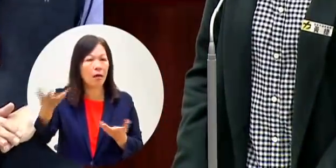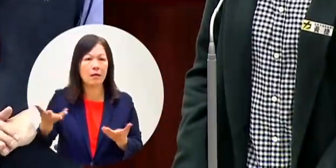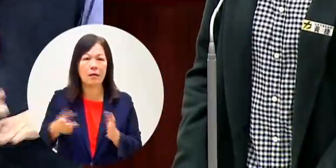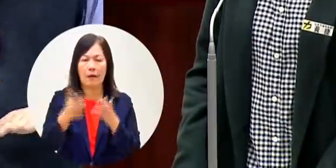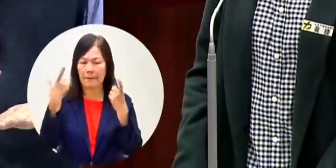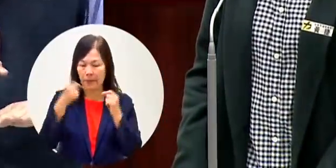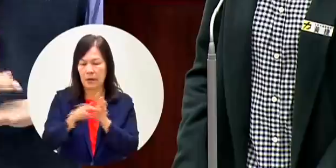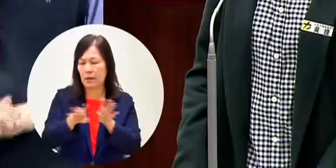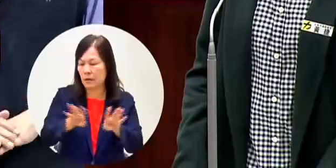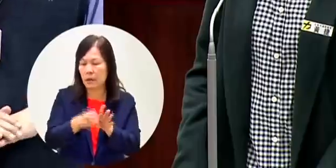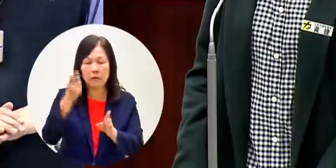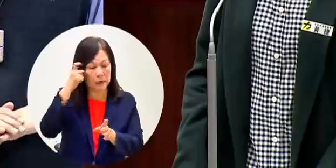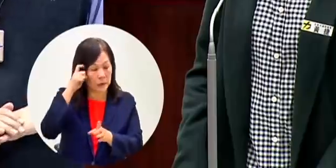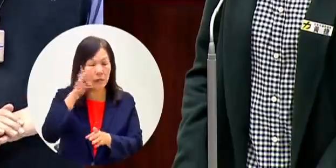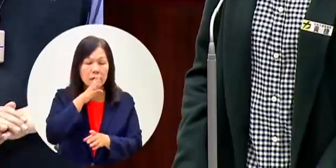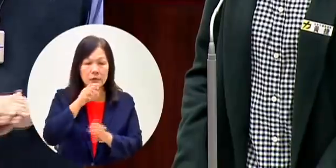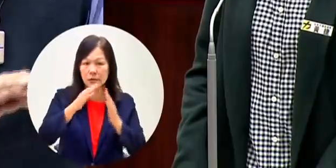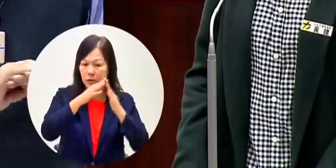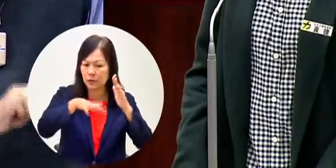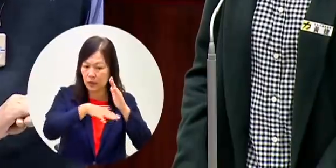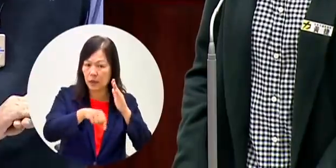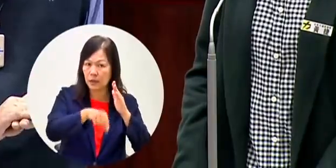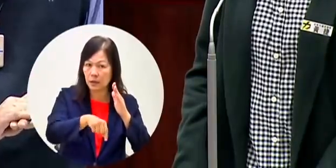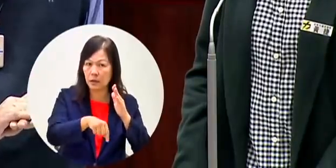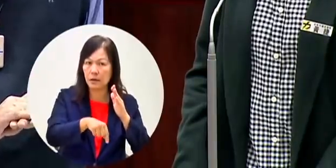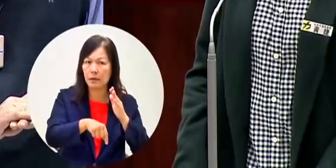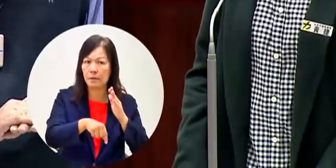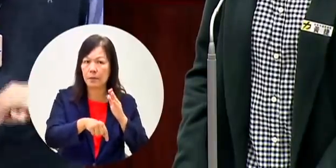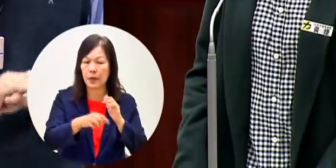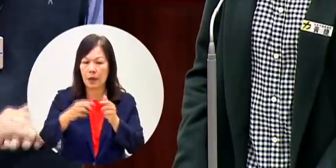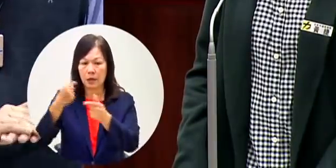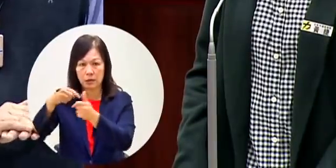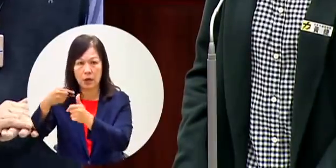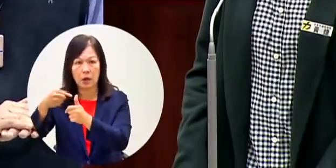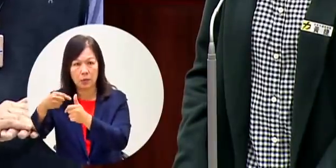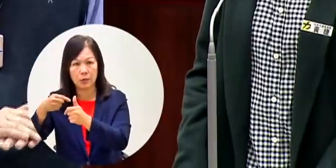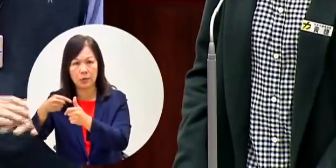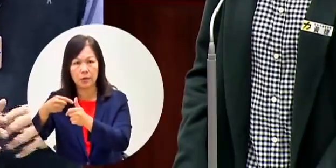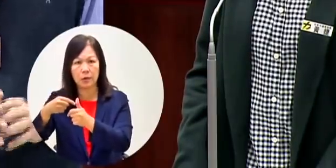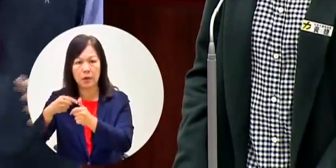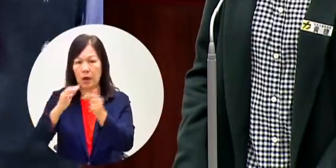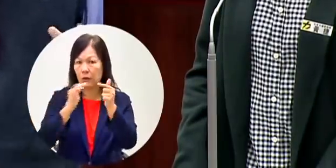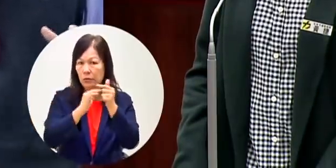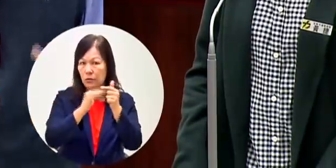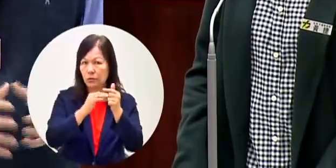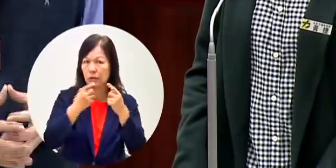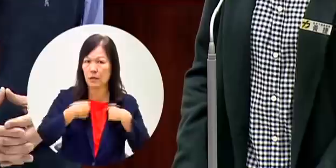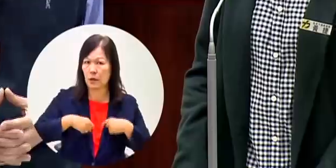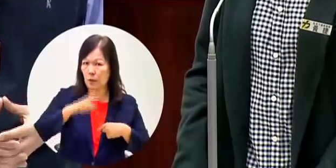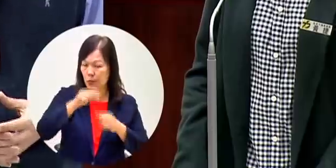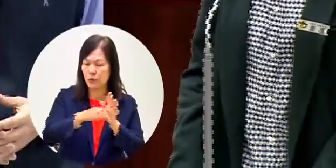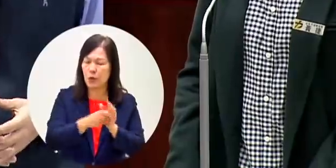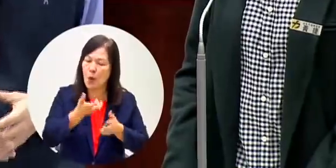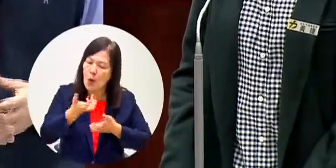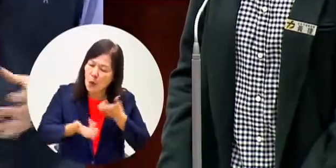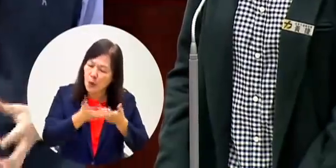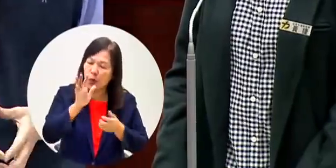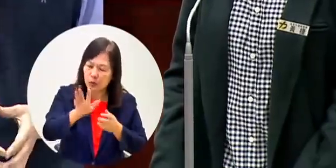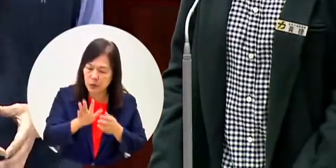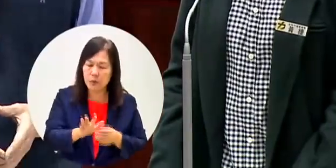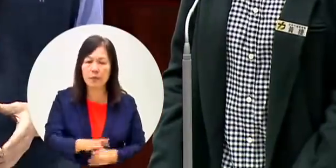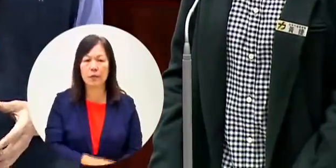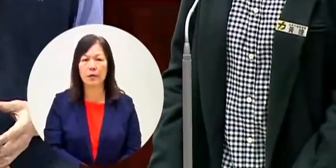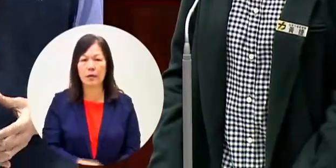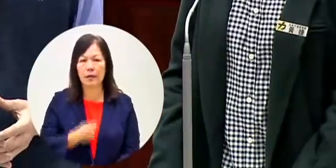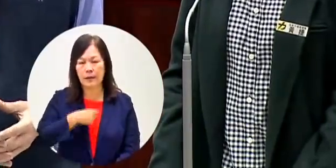观、教育观，那基督教的牧师非常热心，他们希望维护传统家庭的价